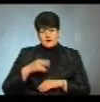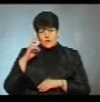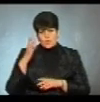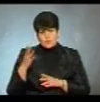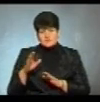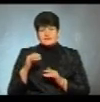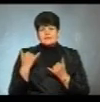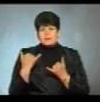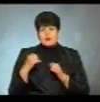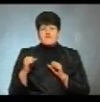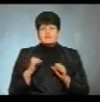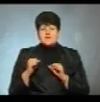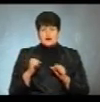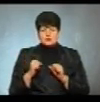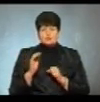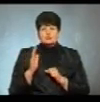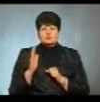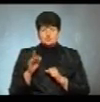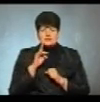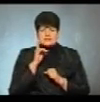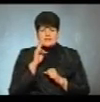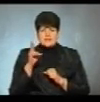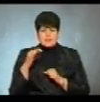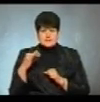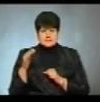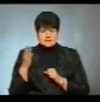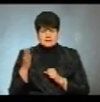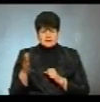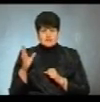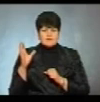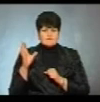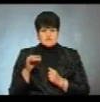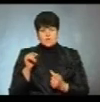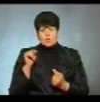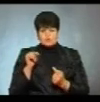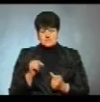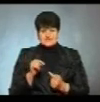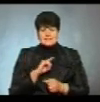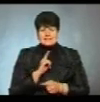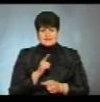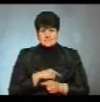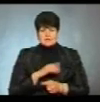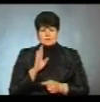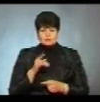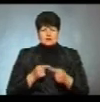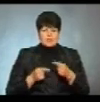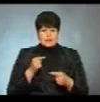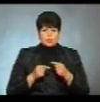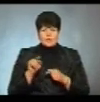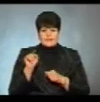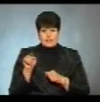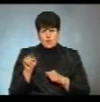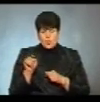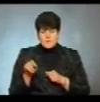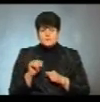тепер владою буде Зеленський. І відповідно усі опозиційні сили почнуть критикувати його. Так,